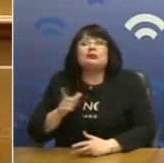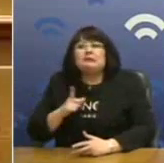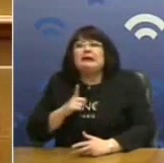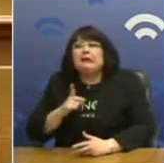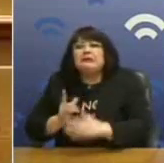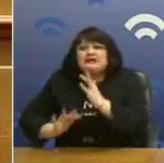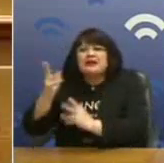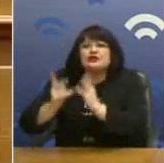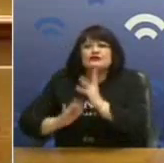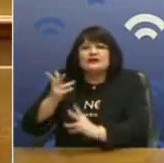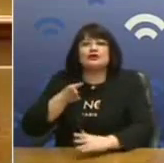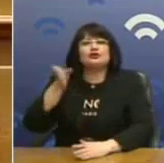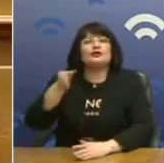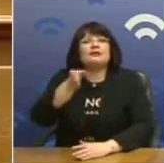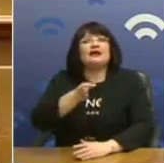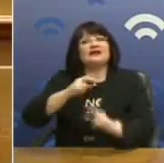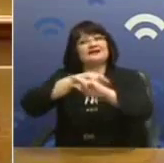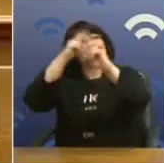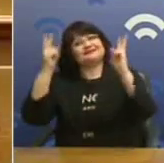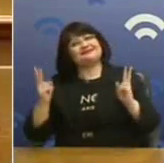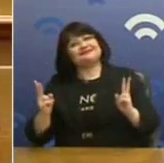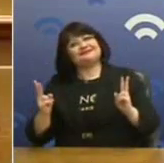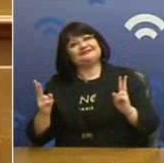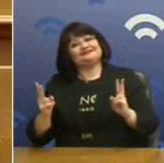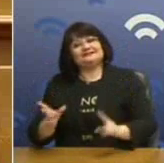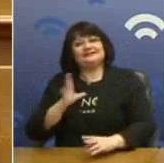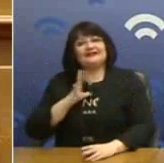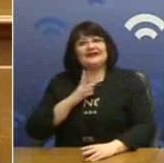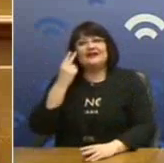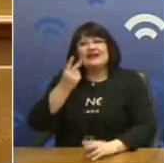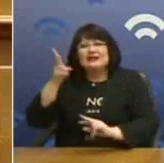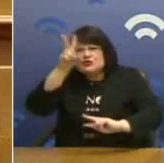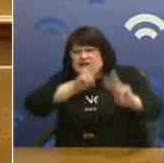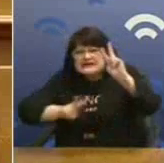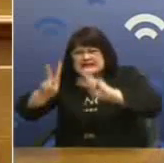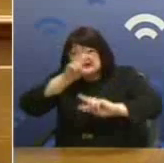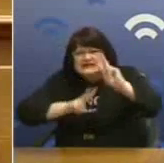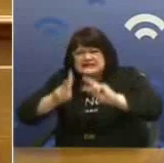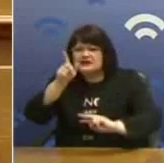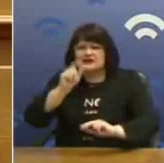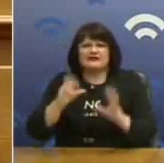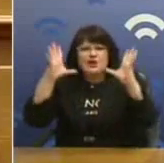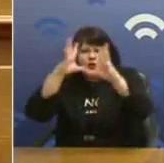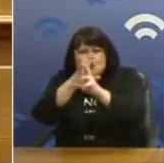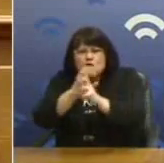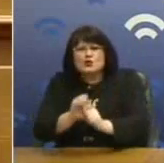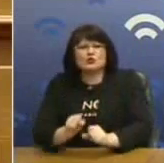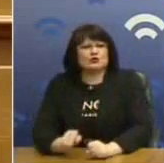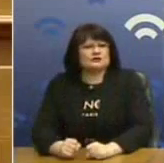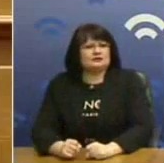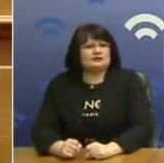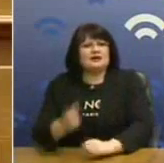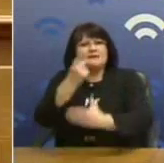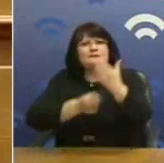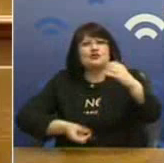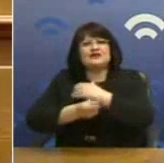για γαλανό ουρανό, οι περισσότεροι συμπολίτες μας βλέπουν σύννεφα να συσσωρεύονται. Σύννεφα στο προσφυγικό. Παραλάβατε τη Μόρια